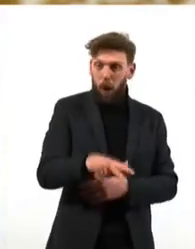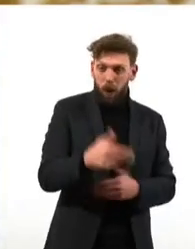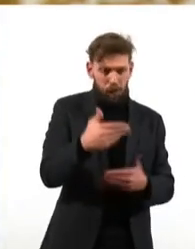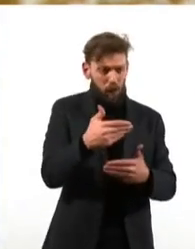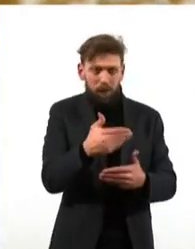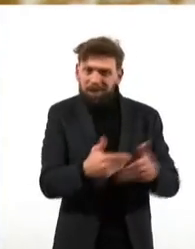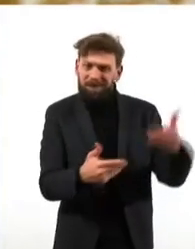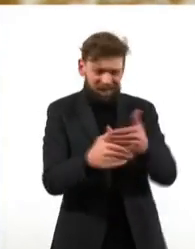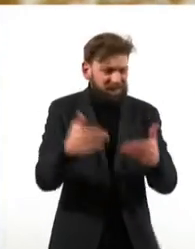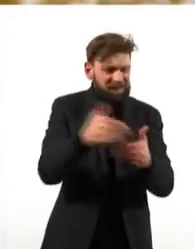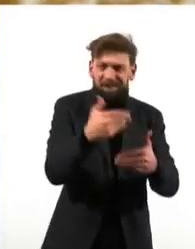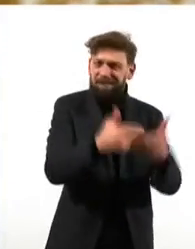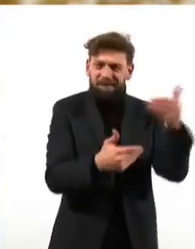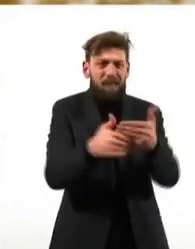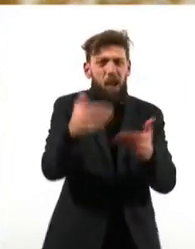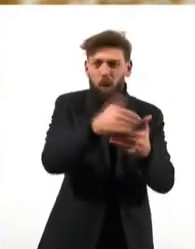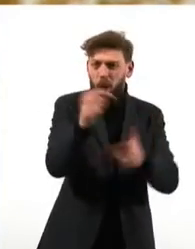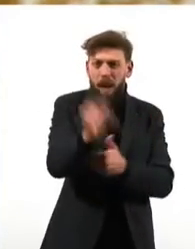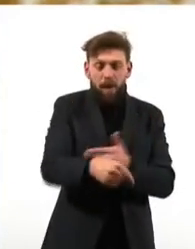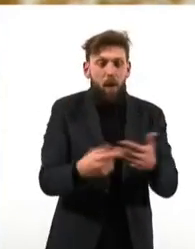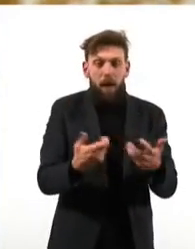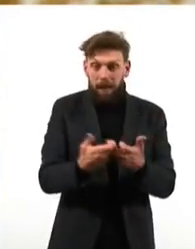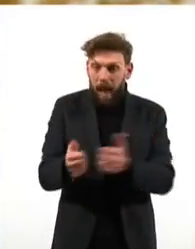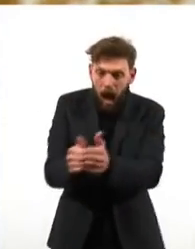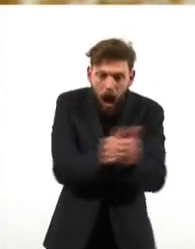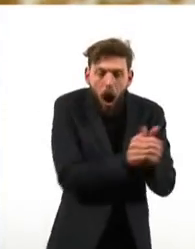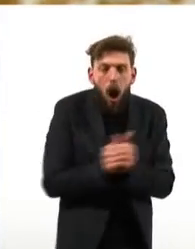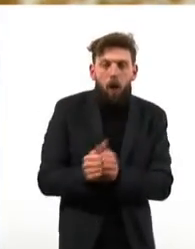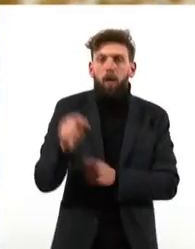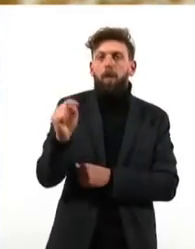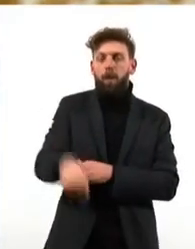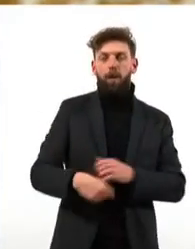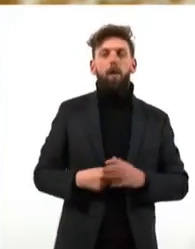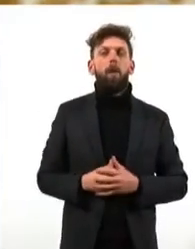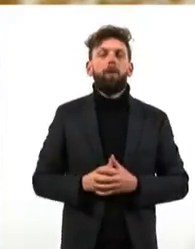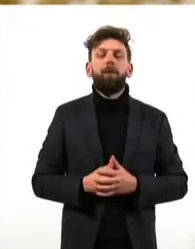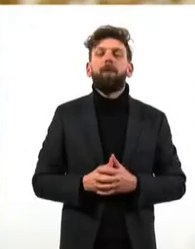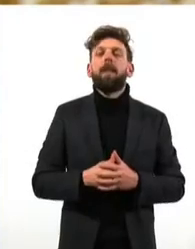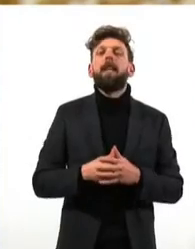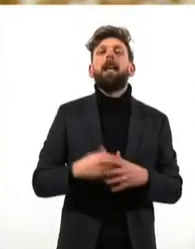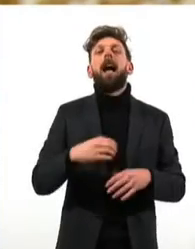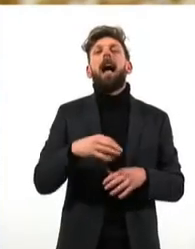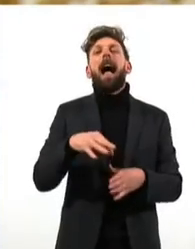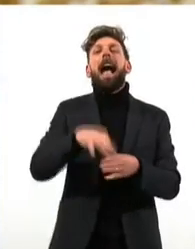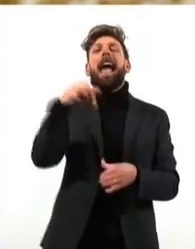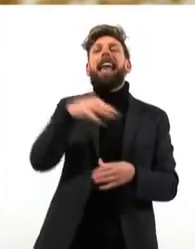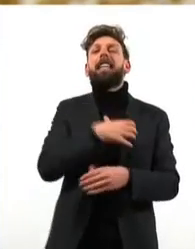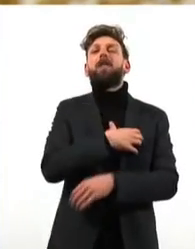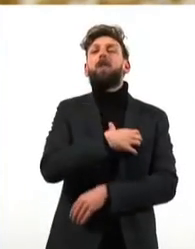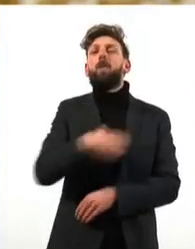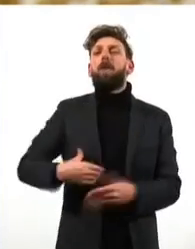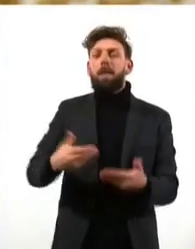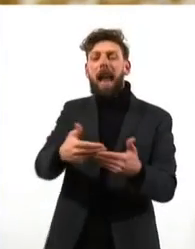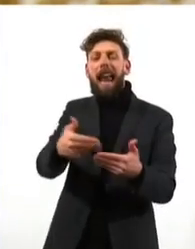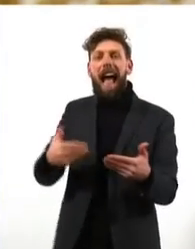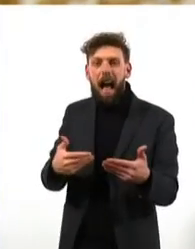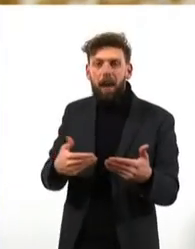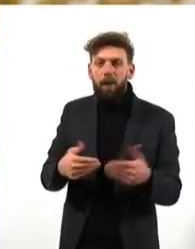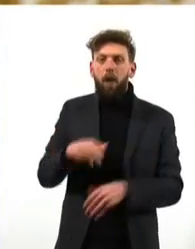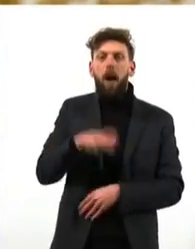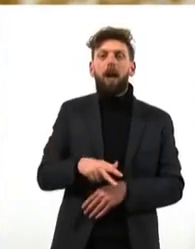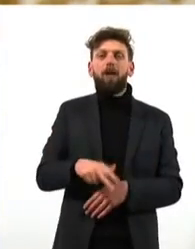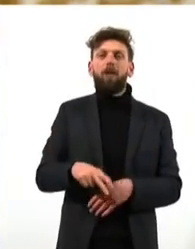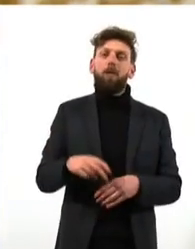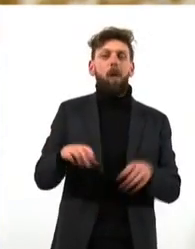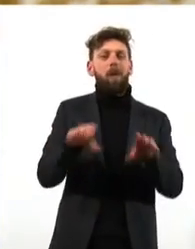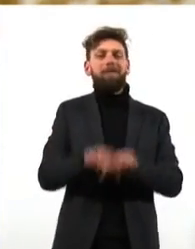logements. Et ça, c'est collectivement. Si avant les élections, les dernières élections municipales, il y a eu une baisse de la production du logement et en